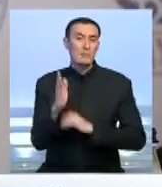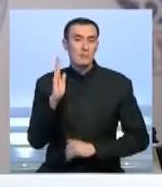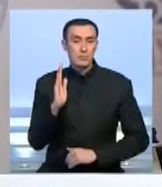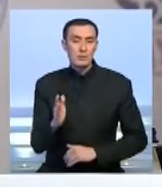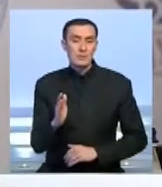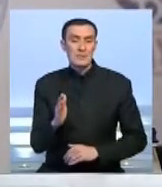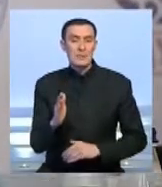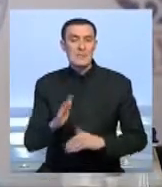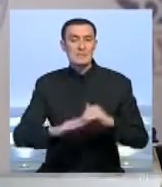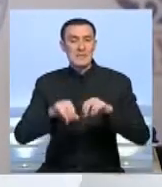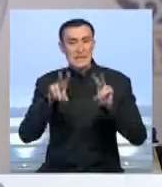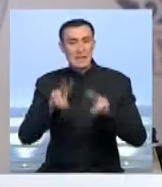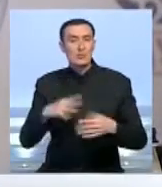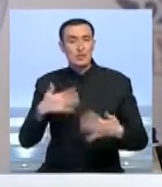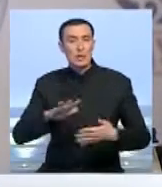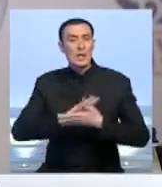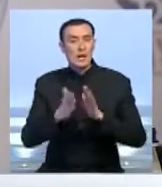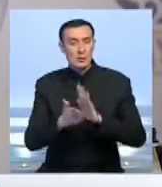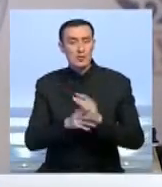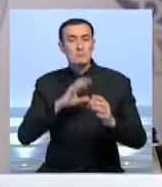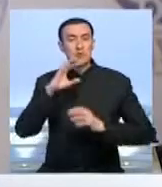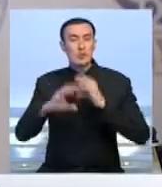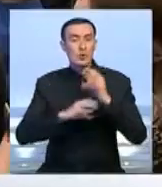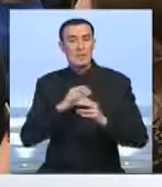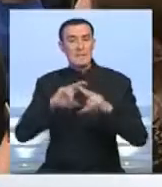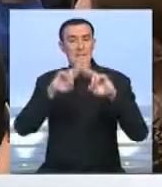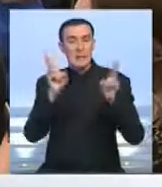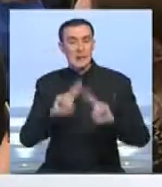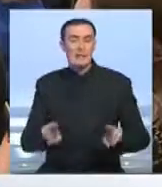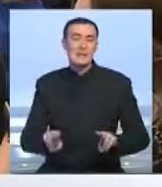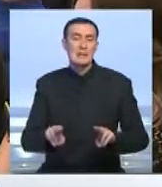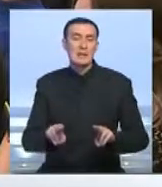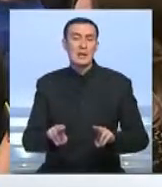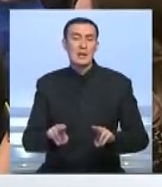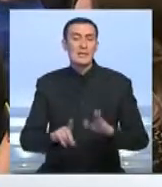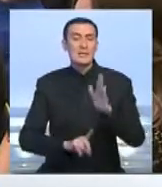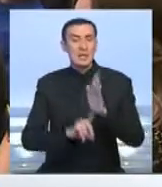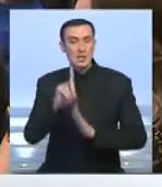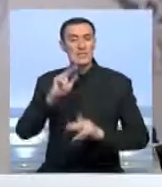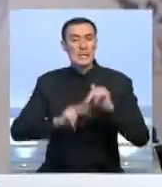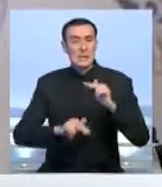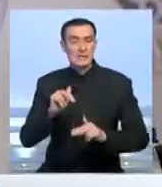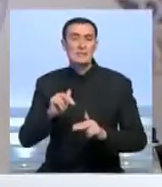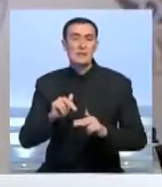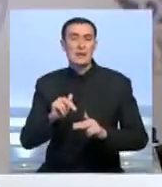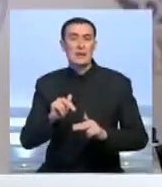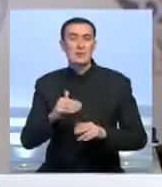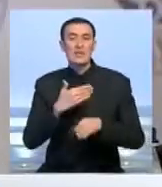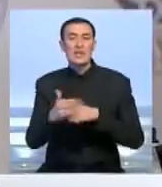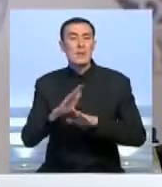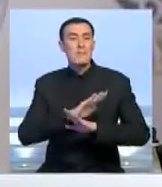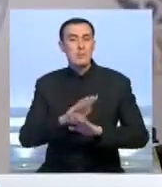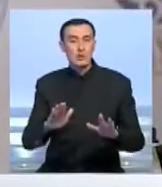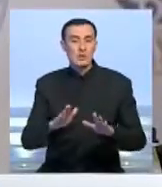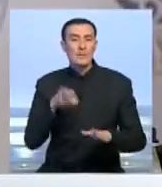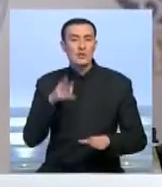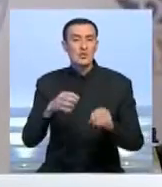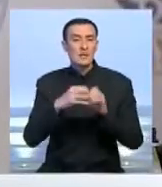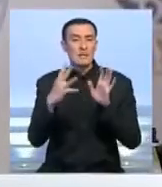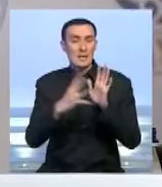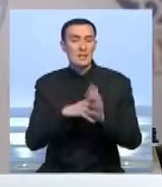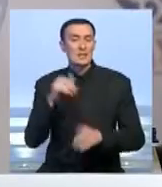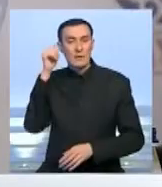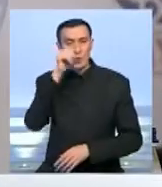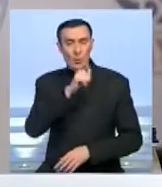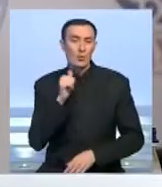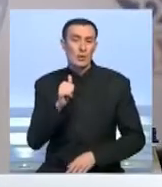все специалисты согласованы с международными федерациями. Строительство начато, по крайней мере, не позже 2019 года,